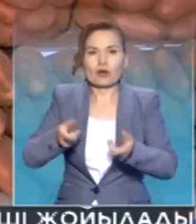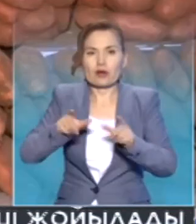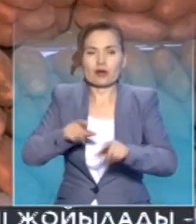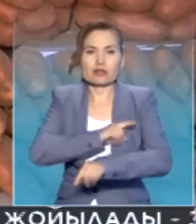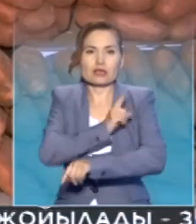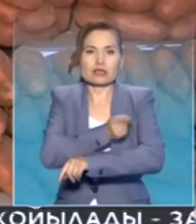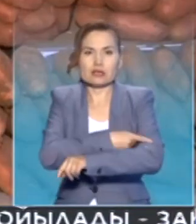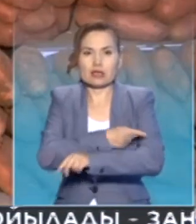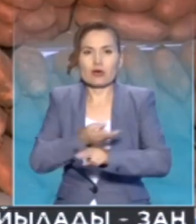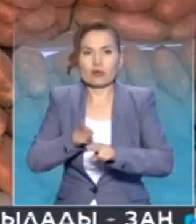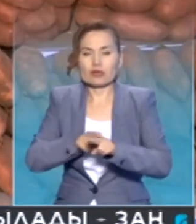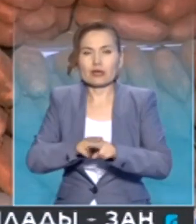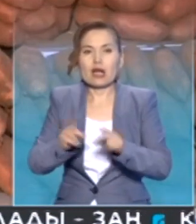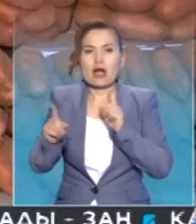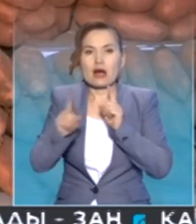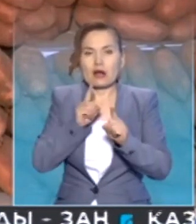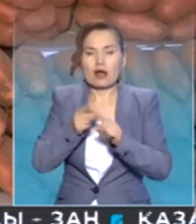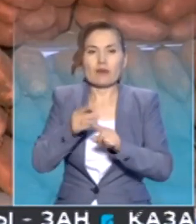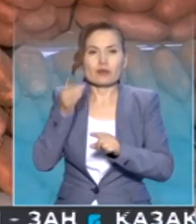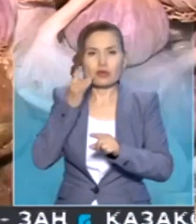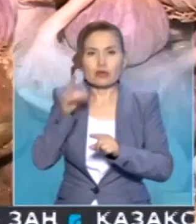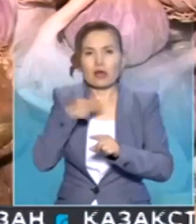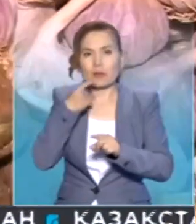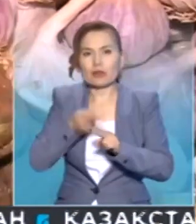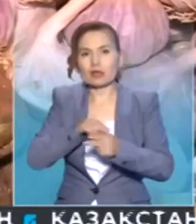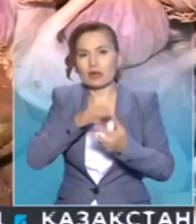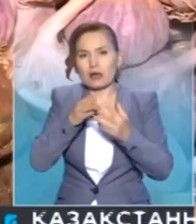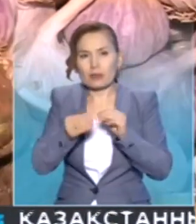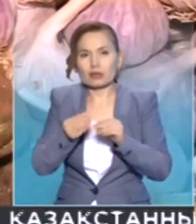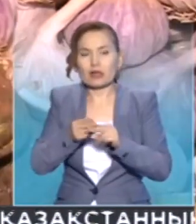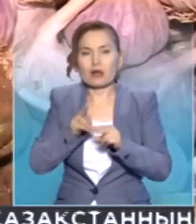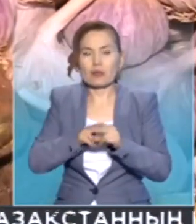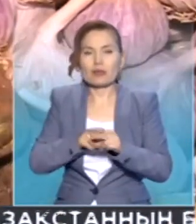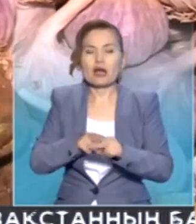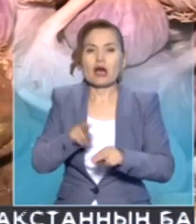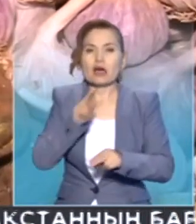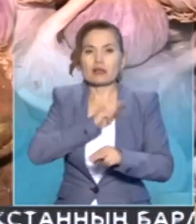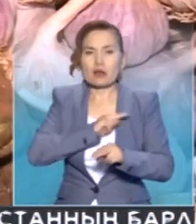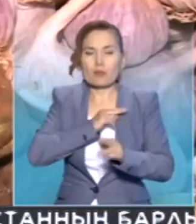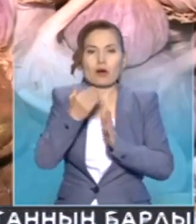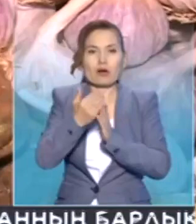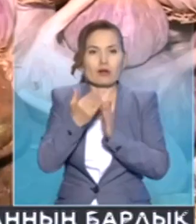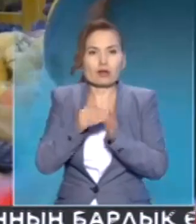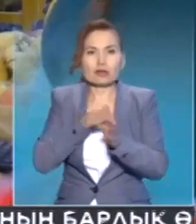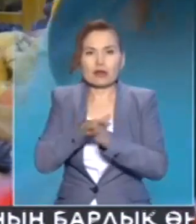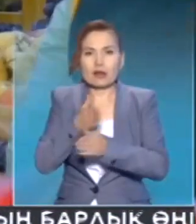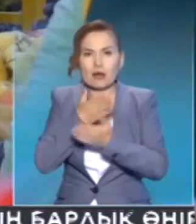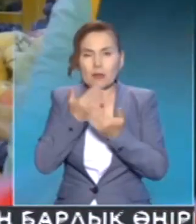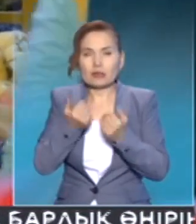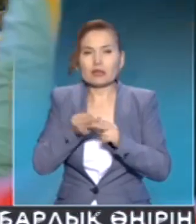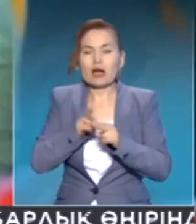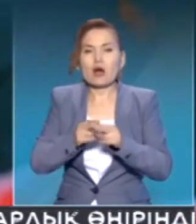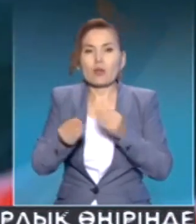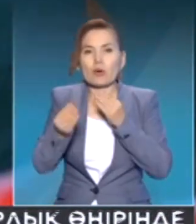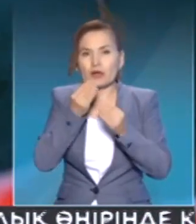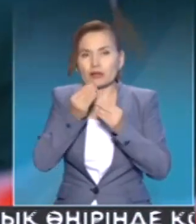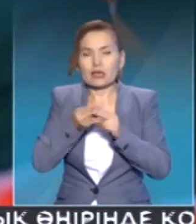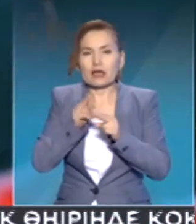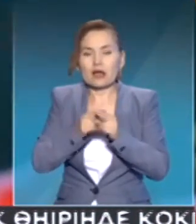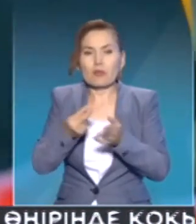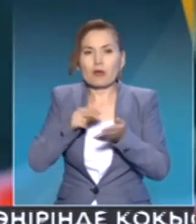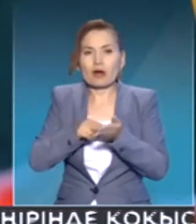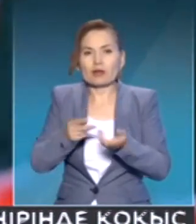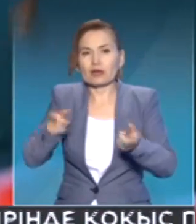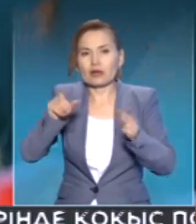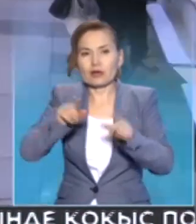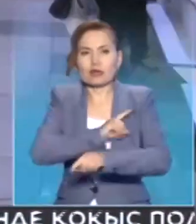жауапкершілікті сезінбейді. Жиын сайын айтылатыны фьючерстік және форвардтық әдіс әлгінгі жүйесіз. Агро өнімдердің негізгі түрлерін